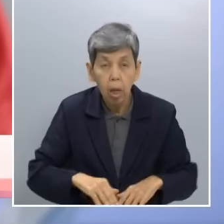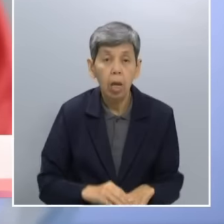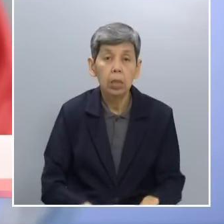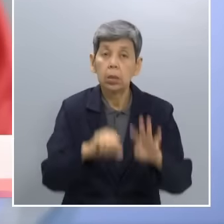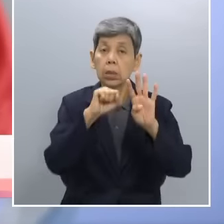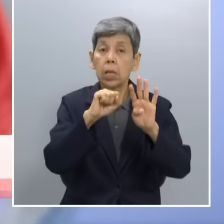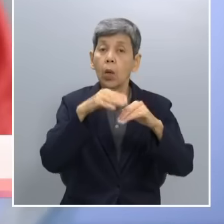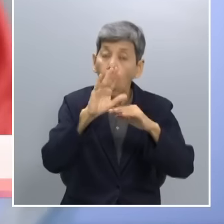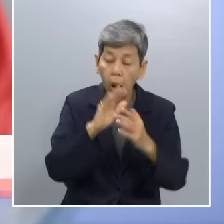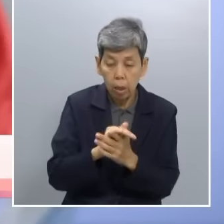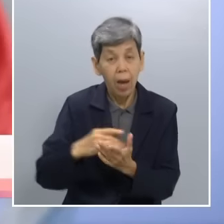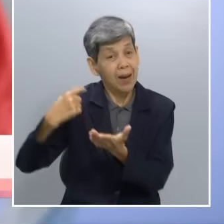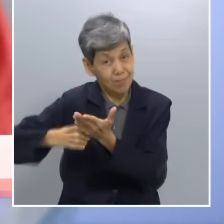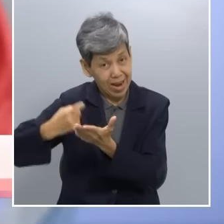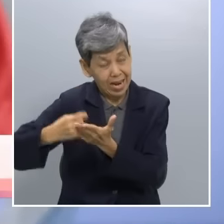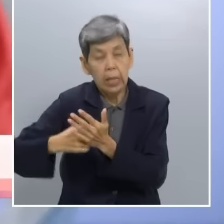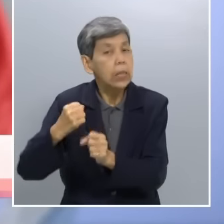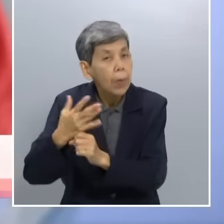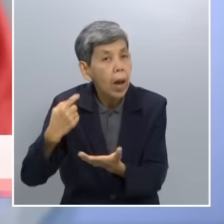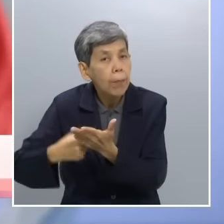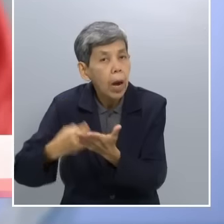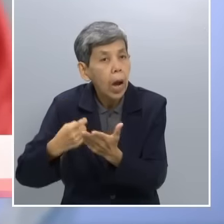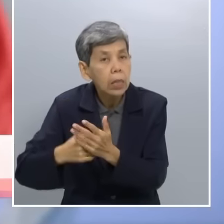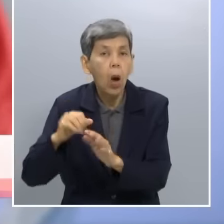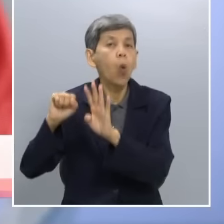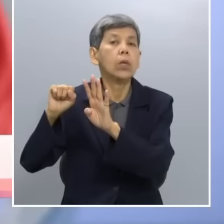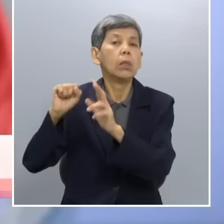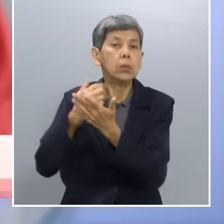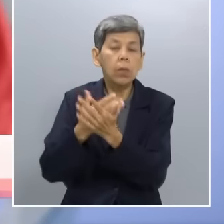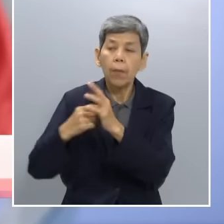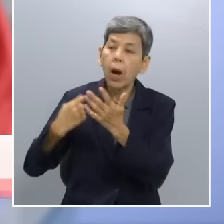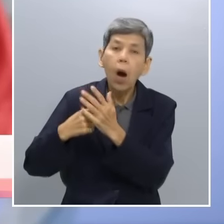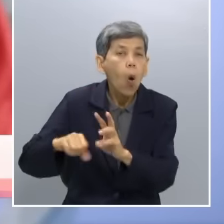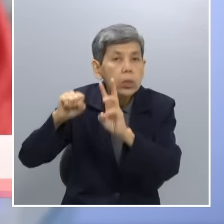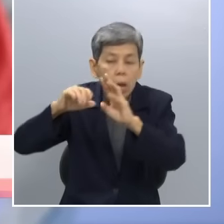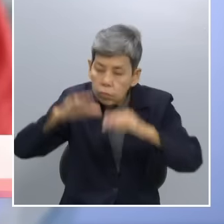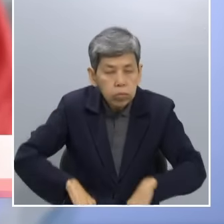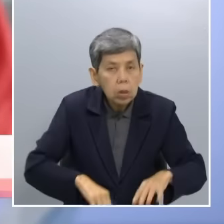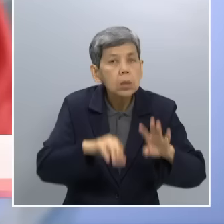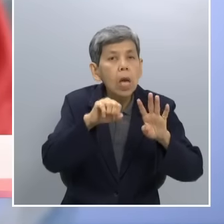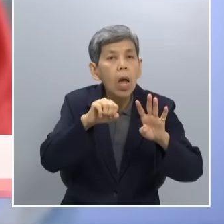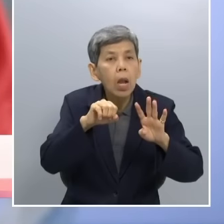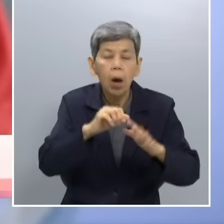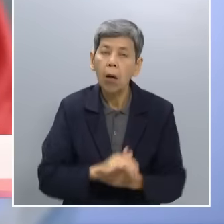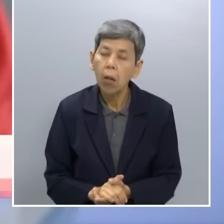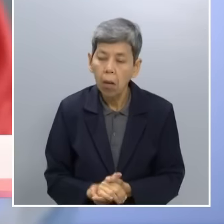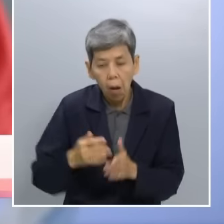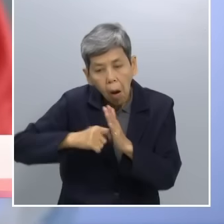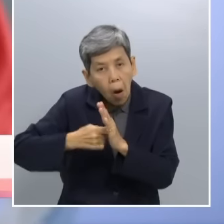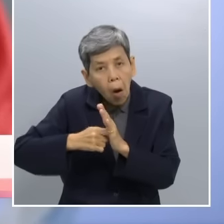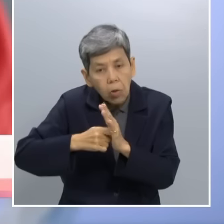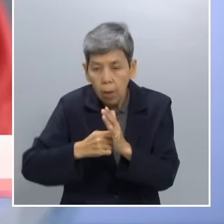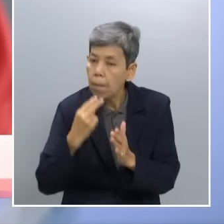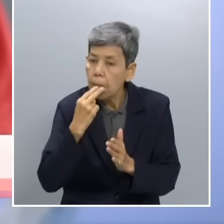400,000อแล้วประกันประกันภัยจะทำยังไงประกันภัยทำวอร์ไว้ 600,000กว่าแล้วลดราคาลงมาเหลือ 400,000บอืค่าซ่อมแบตทีง